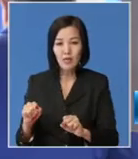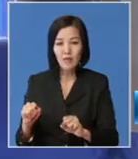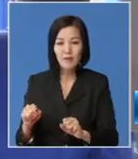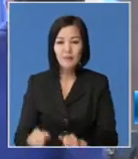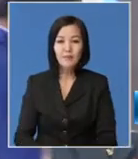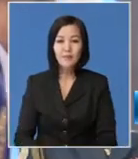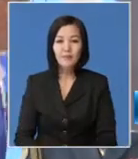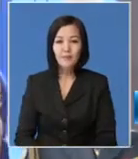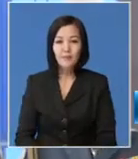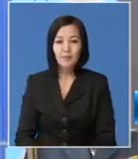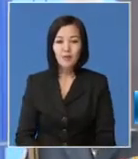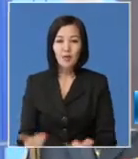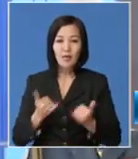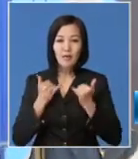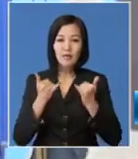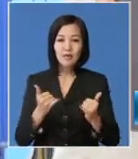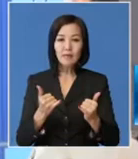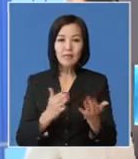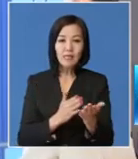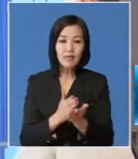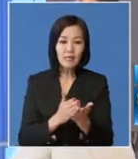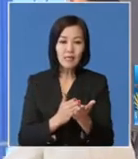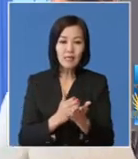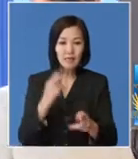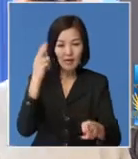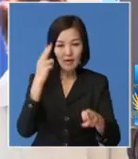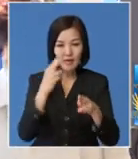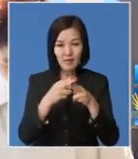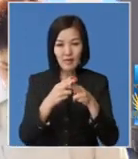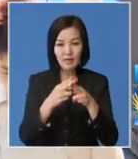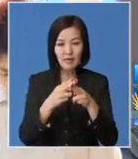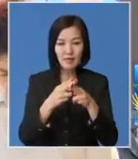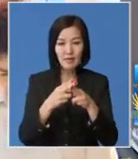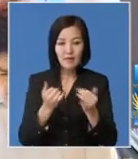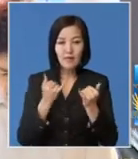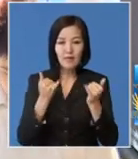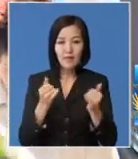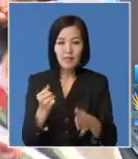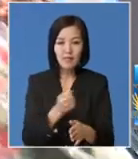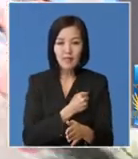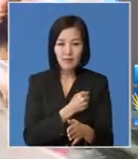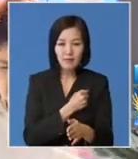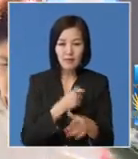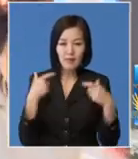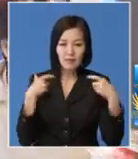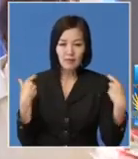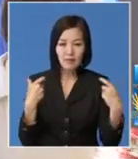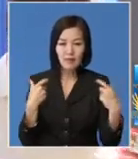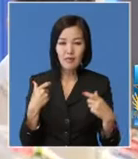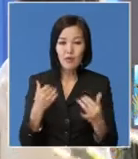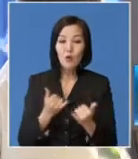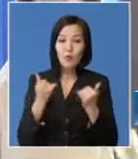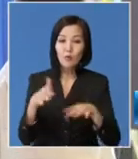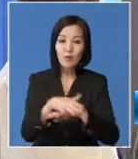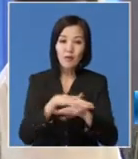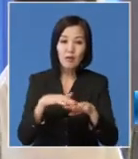орманы. Аса қадірменді ардагер ағалар, қымбатты офицерлер мен сарбаздар, құрметті алакөлдіктер, сіздерді